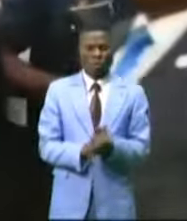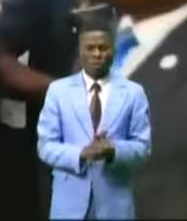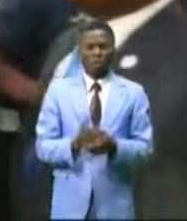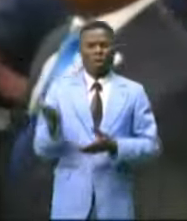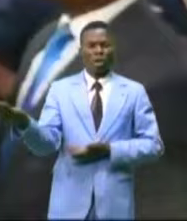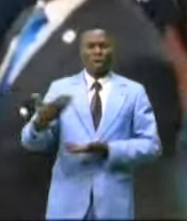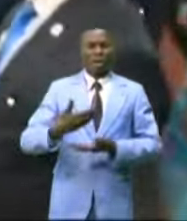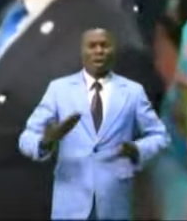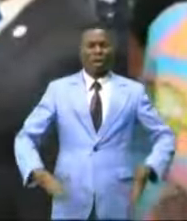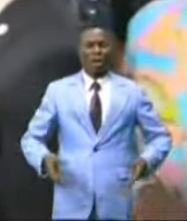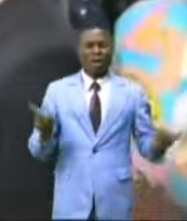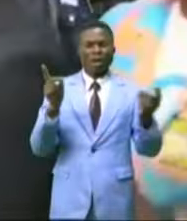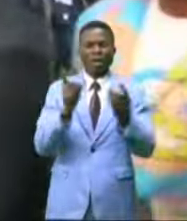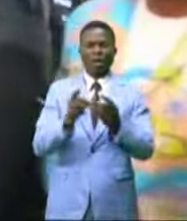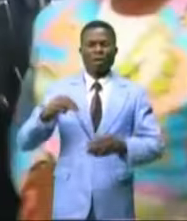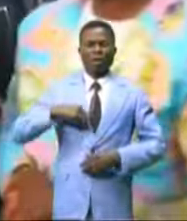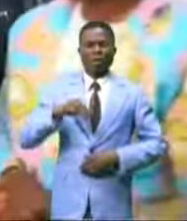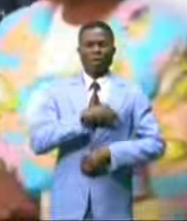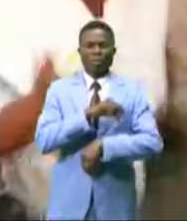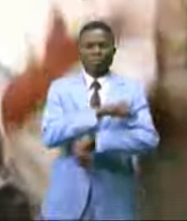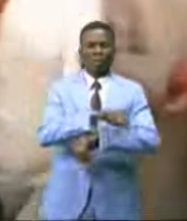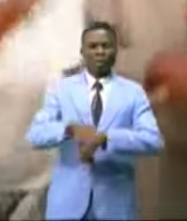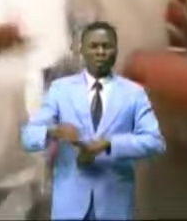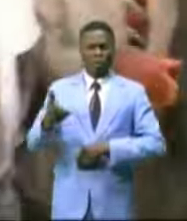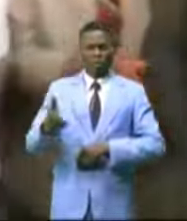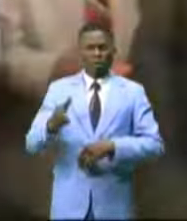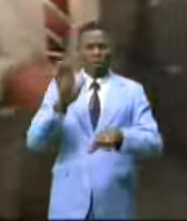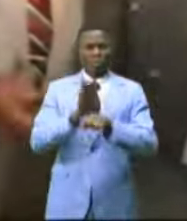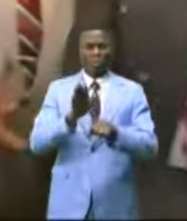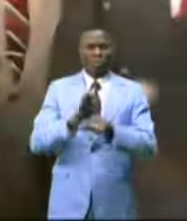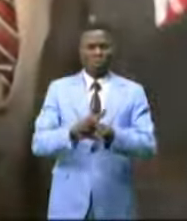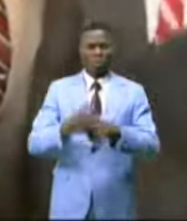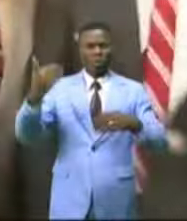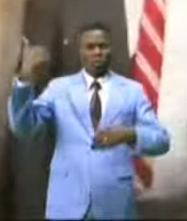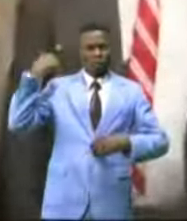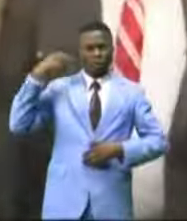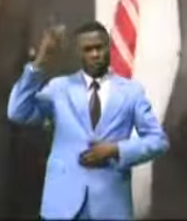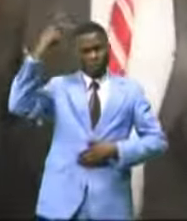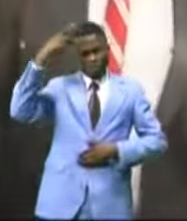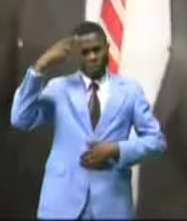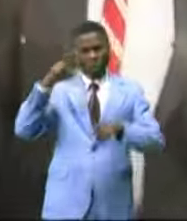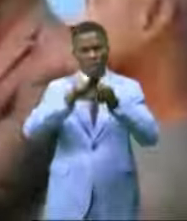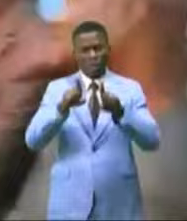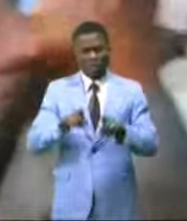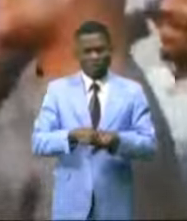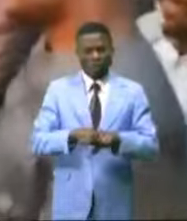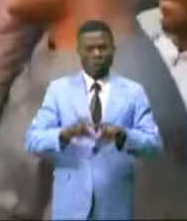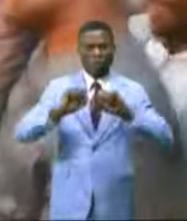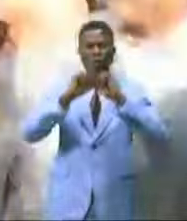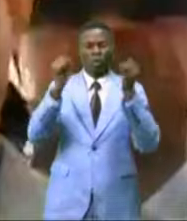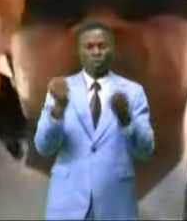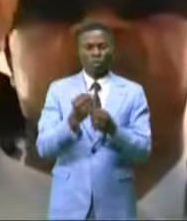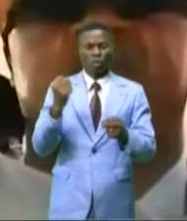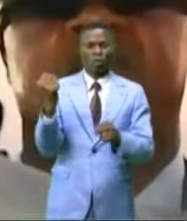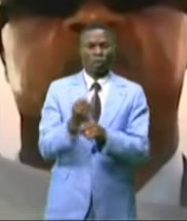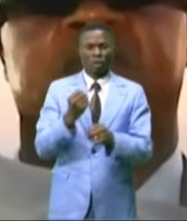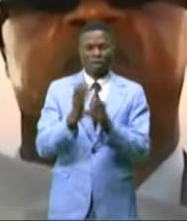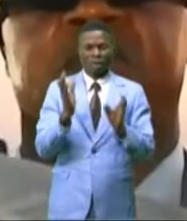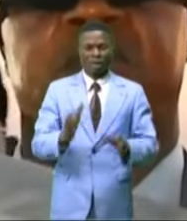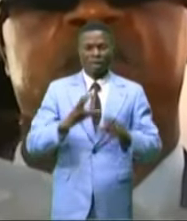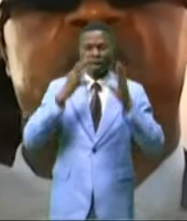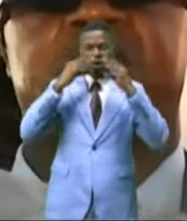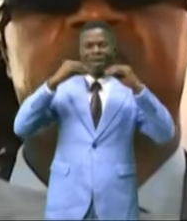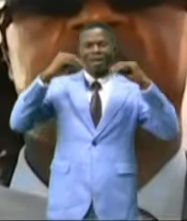retrouvaill avec les membres de son gouvernement provincial et les différentes personnalités politique ainsi que sociauou professionnel avec un sourire